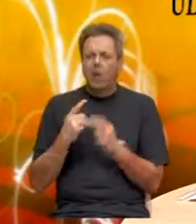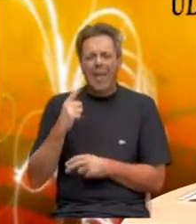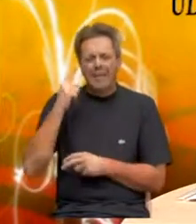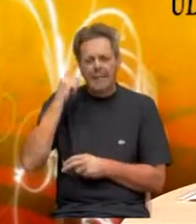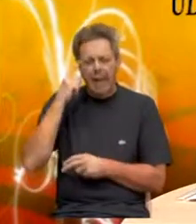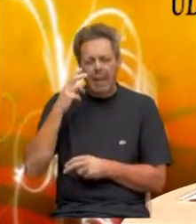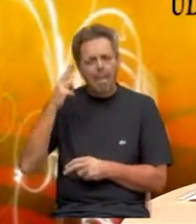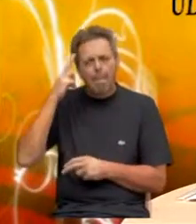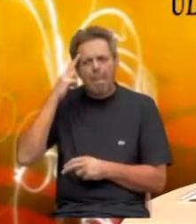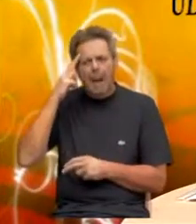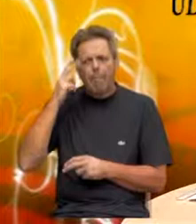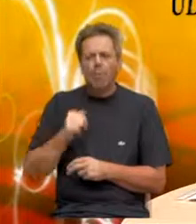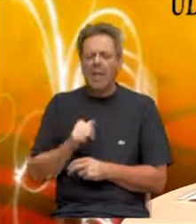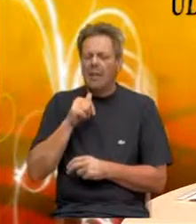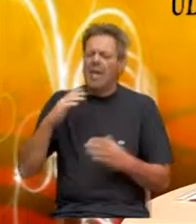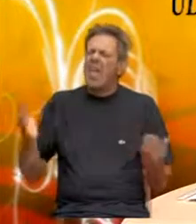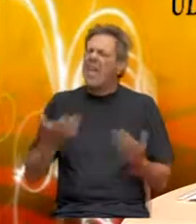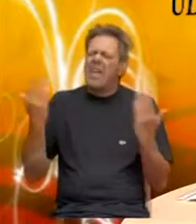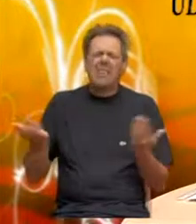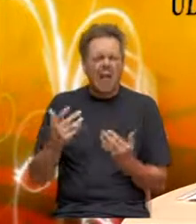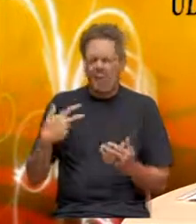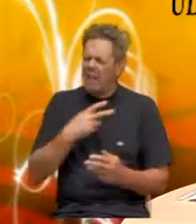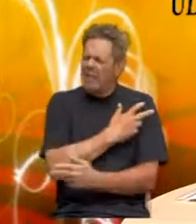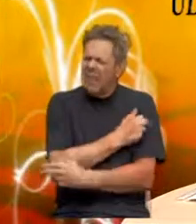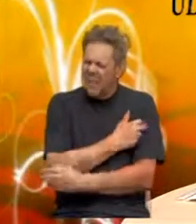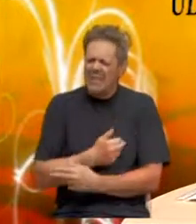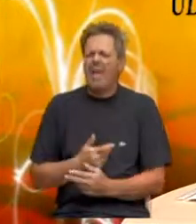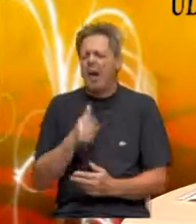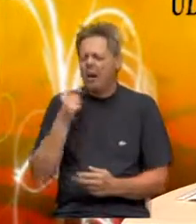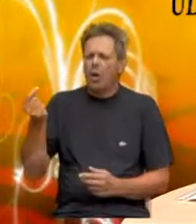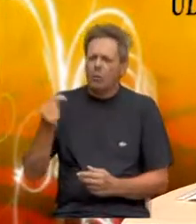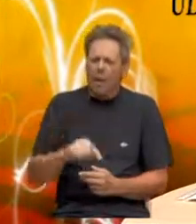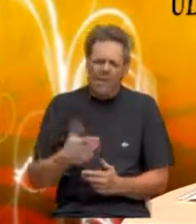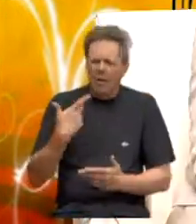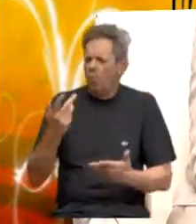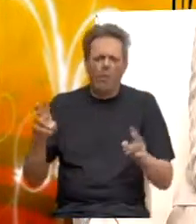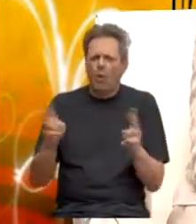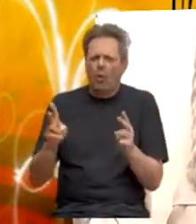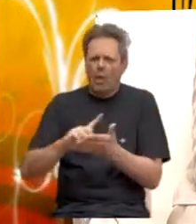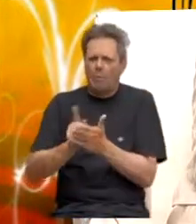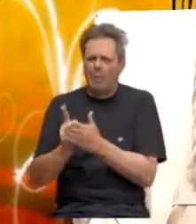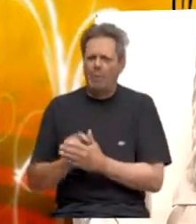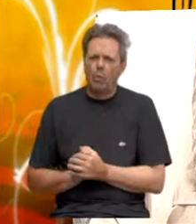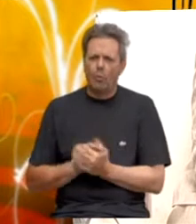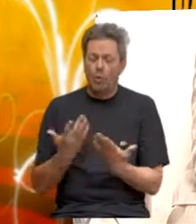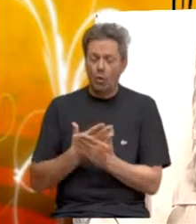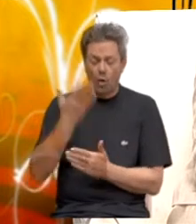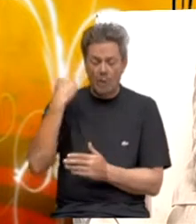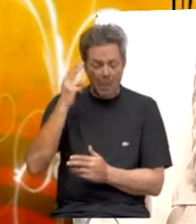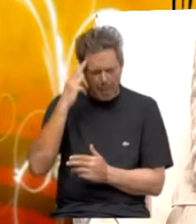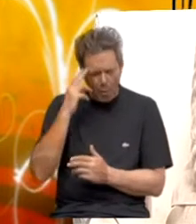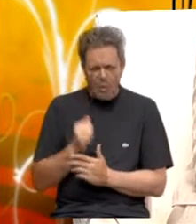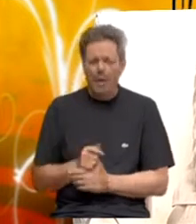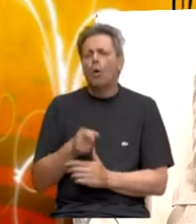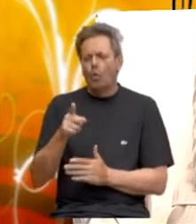znati, prepoznati, hitna intervencija, dolazak u jednom... Evo. Tako je. Što se prije prepoznaje i prije